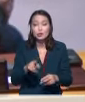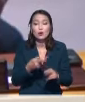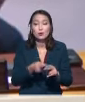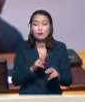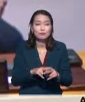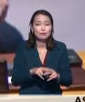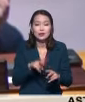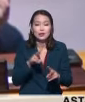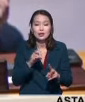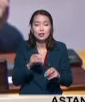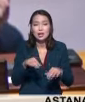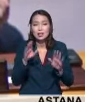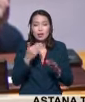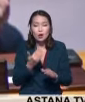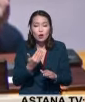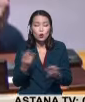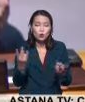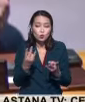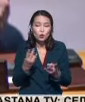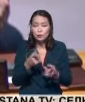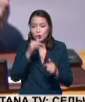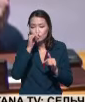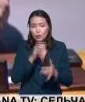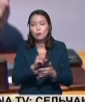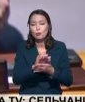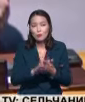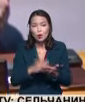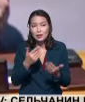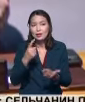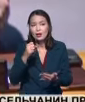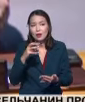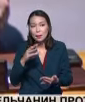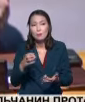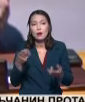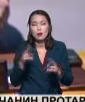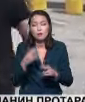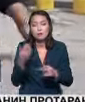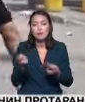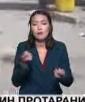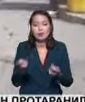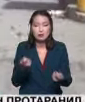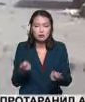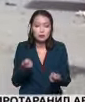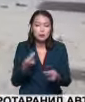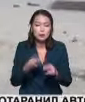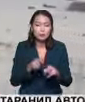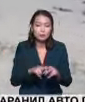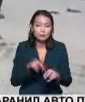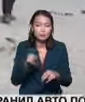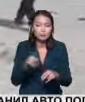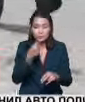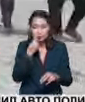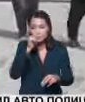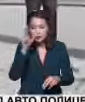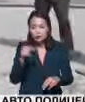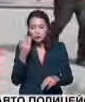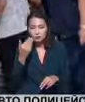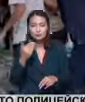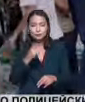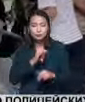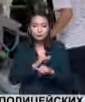мечта, она достижима. Но это не может произойти, пока Хамас остается у власти. При этом эскалация на Ближнем Востоке набирает